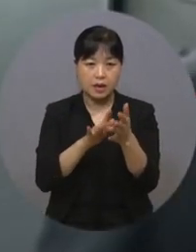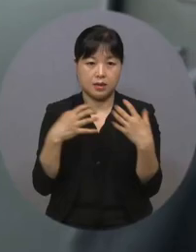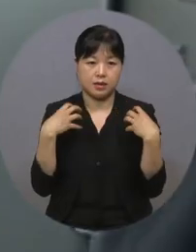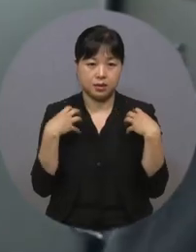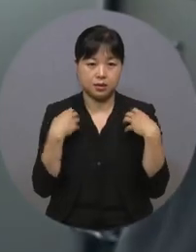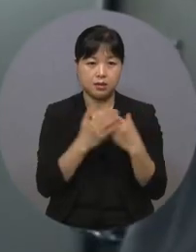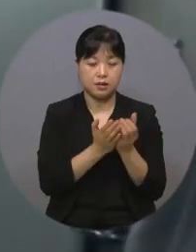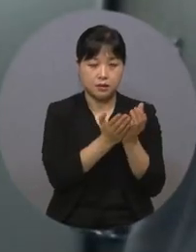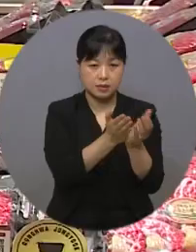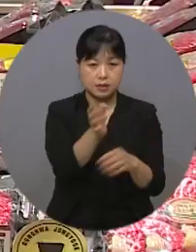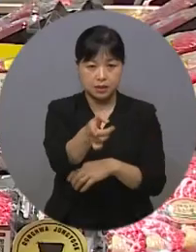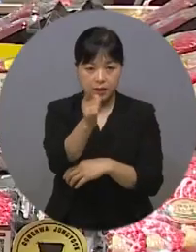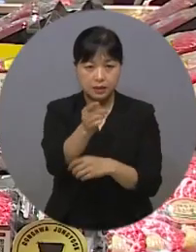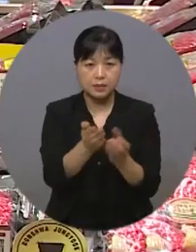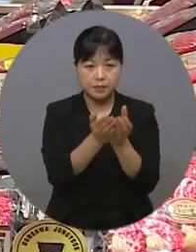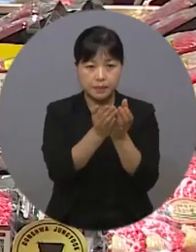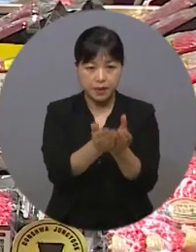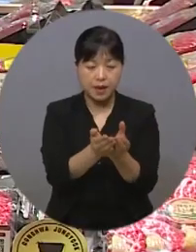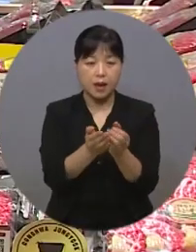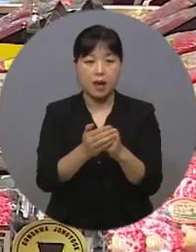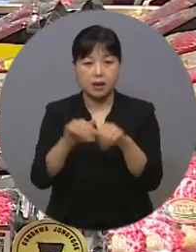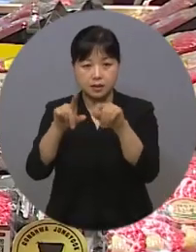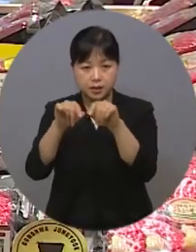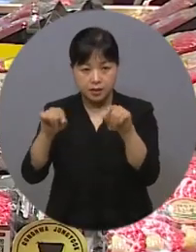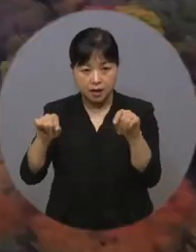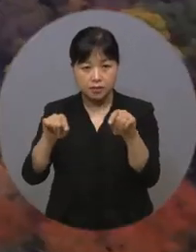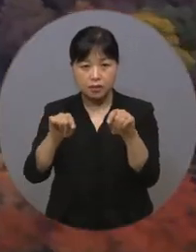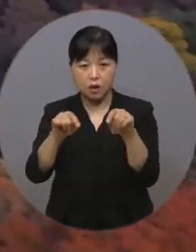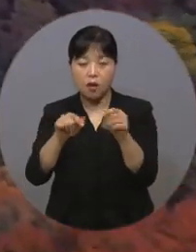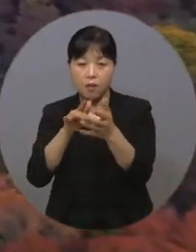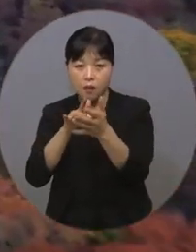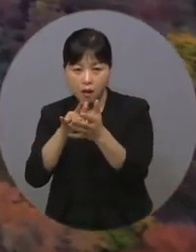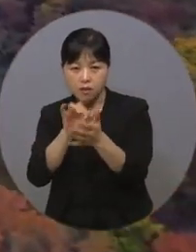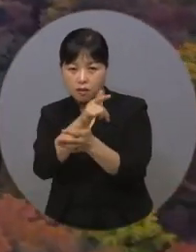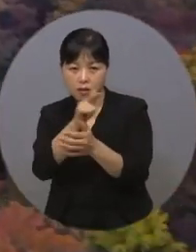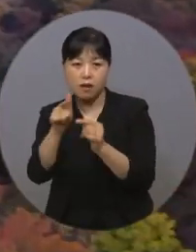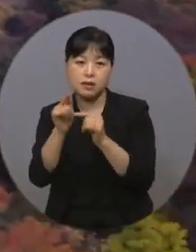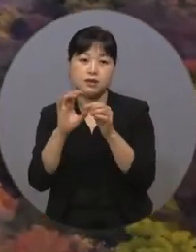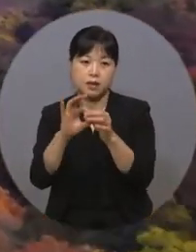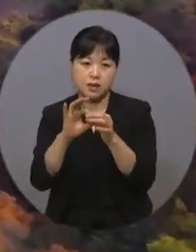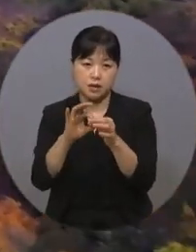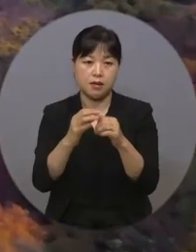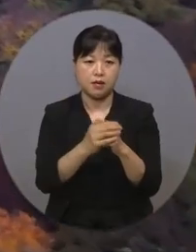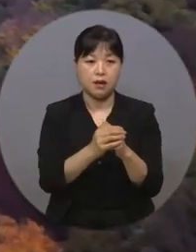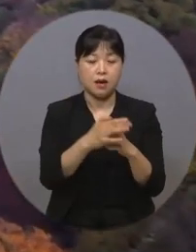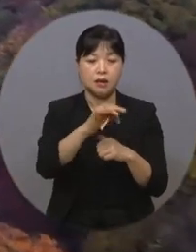여객선 낚싯배 및 제수용품 등 식품 안전, 산림청은